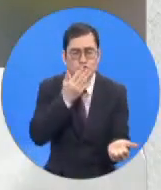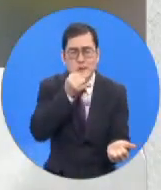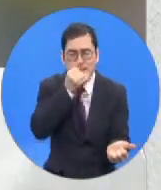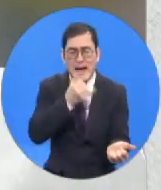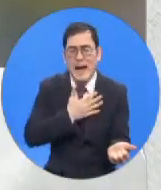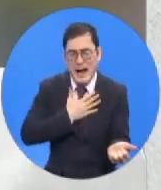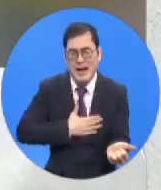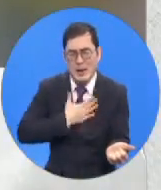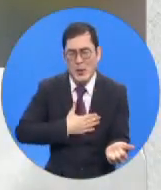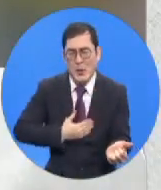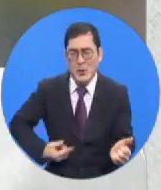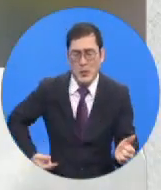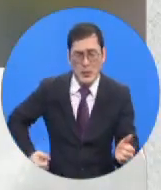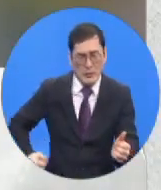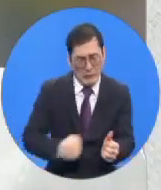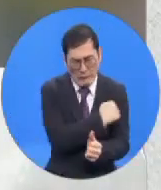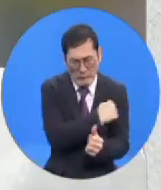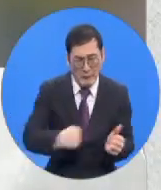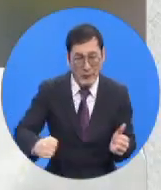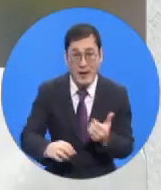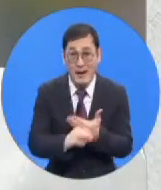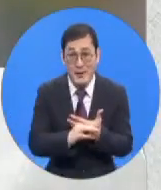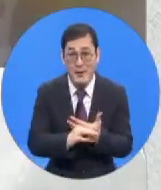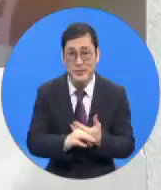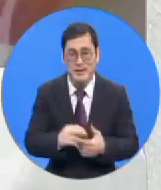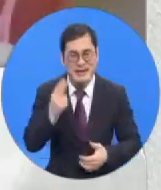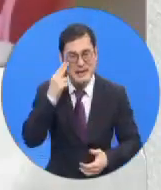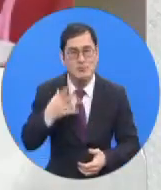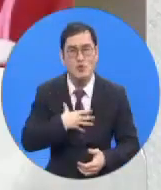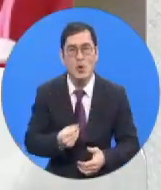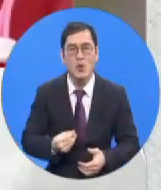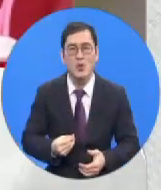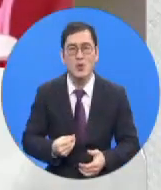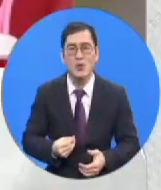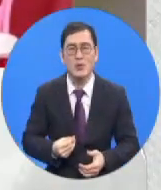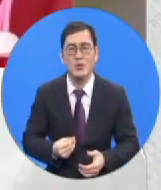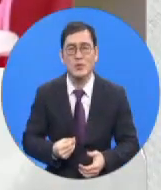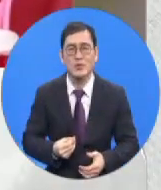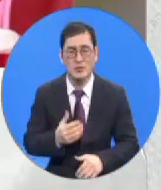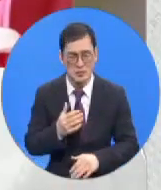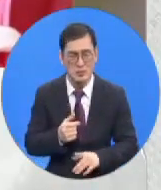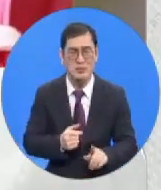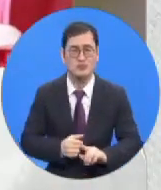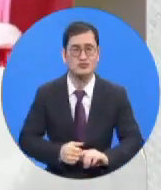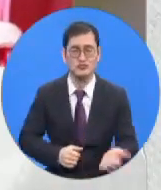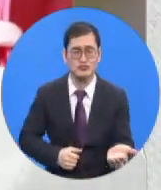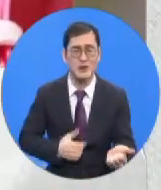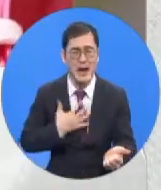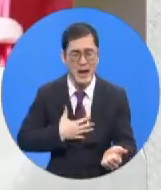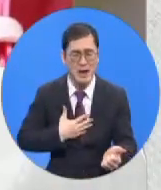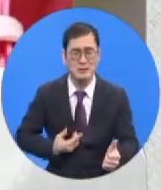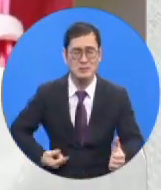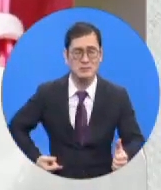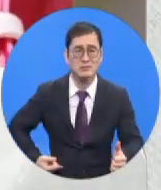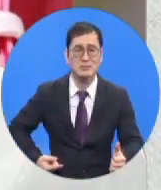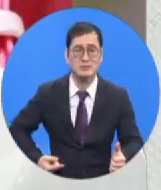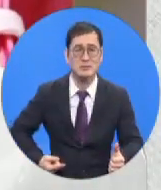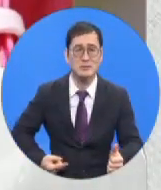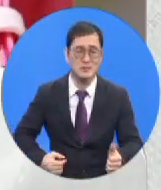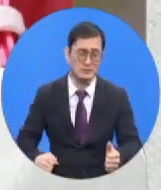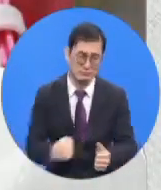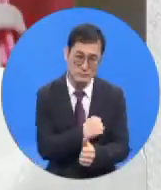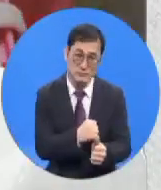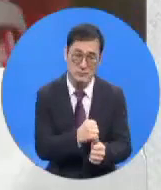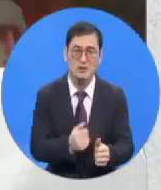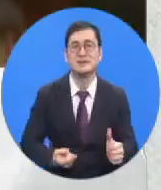알면서도 행했을 때에는 이게 고의가 있는 것으로 인정이 된다는 것인데 여기서 이게 고의가 있었는지 여부를 볼